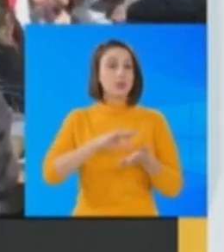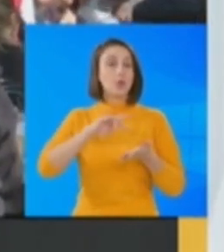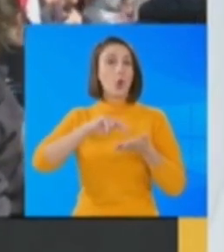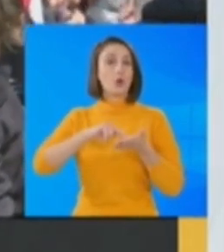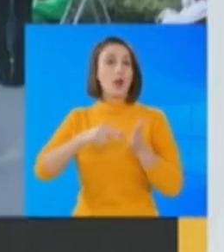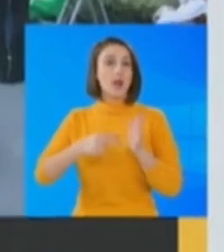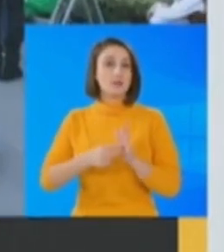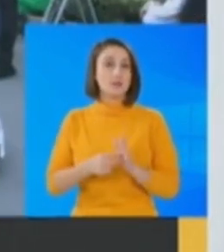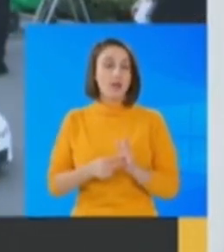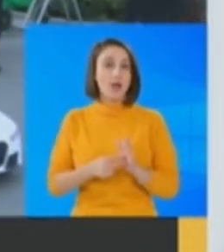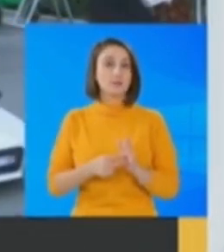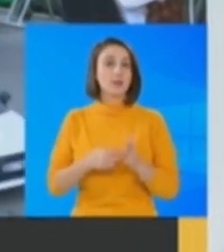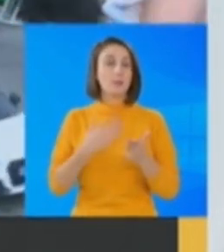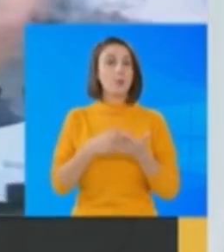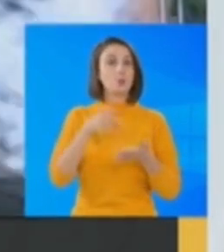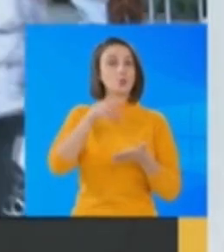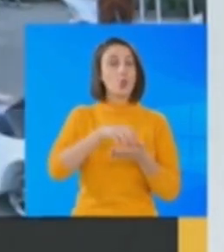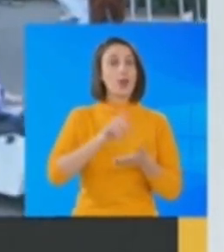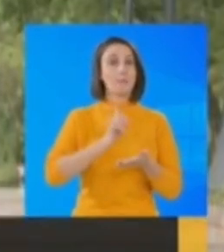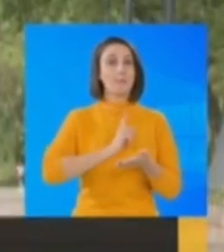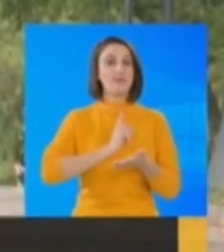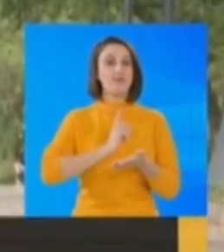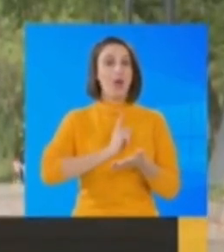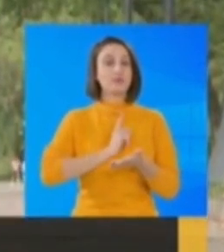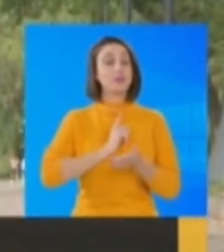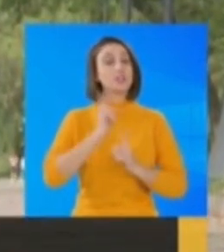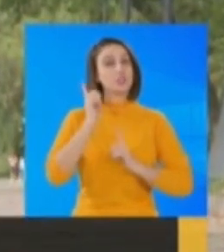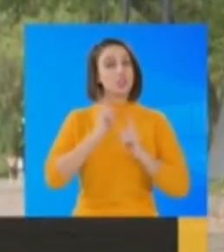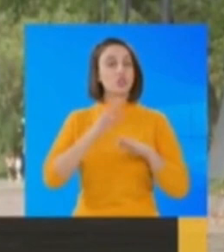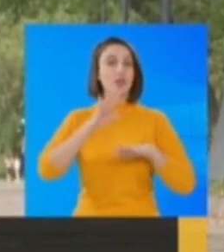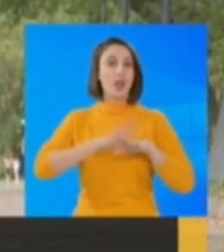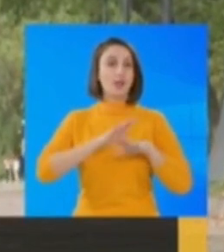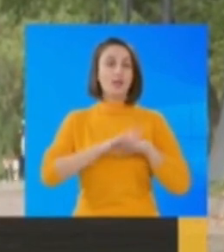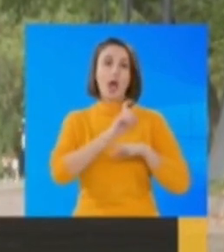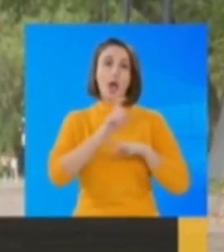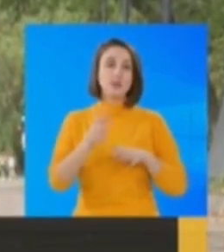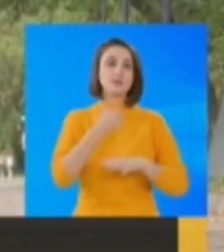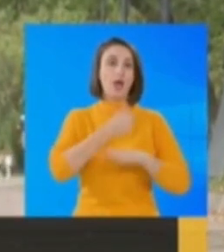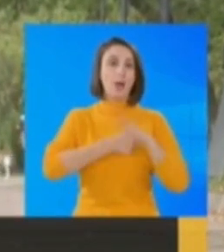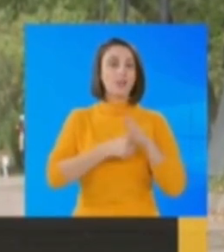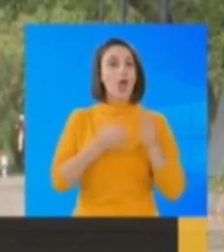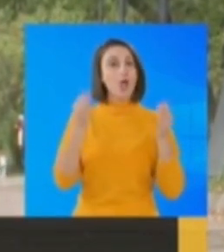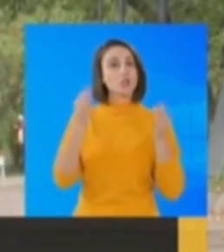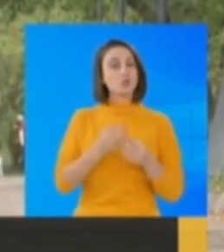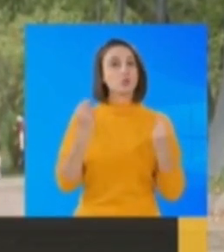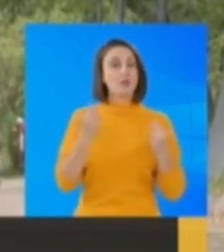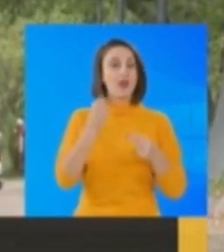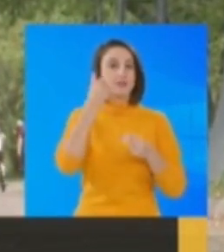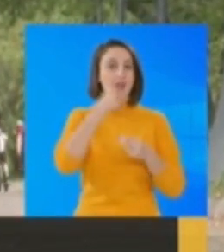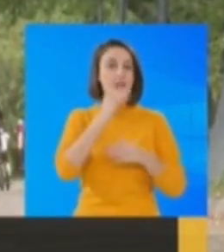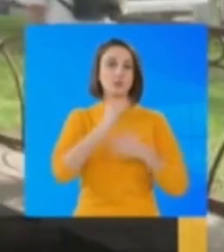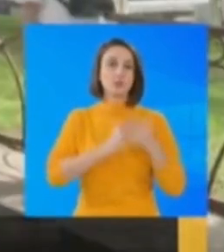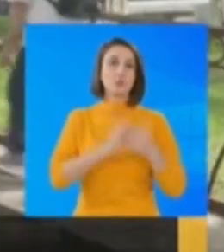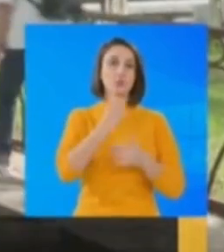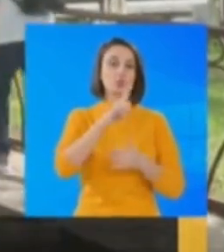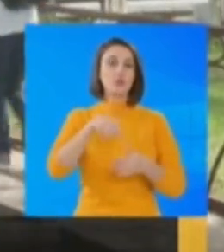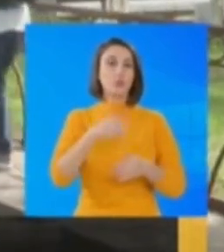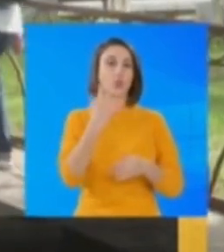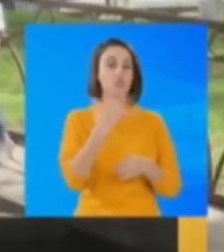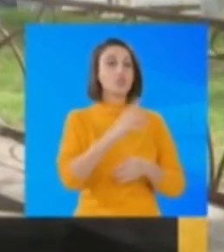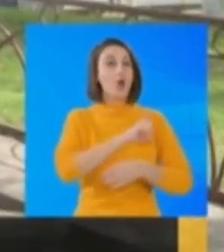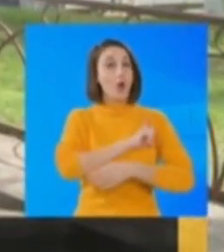premieră organizat de zona privată. Chiar dacă rata de infectare în capitală a scăzut de câteva zile